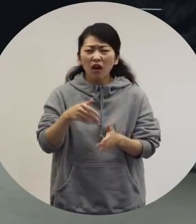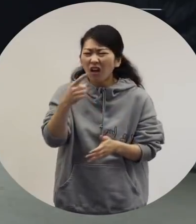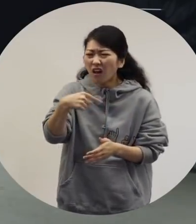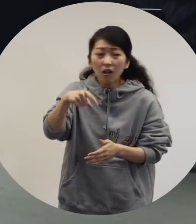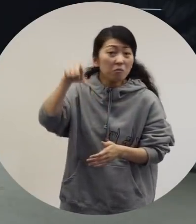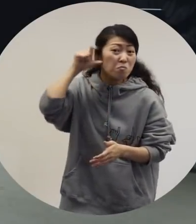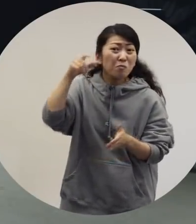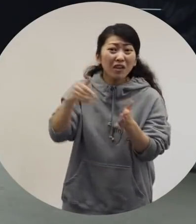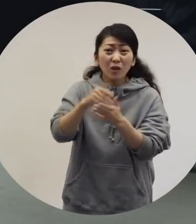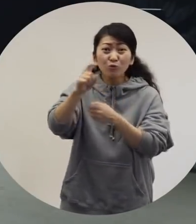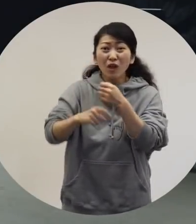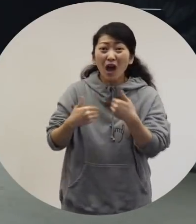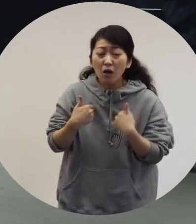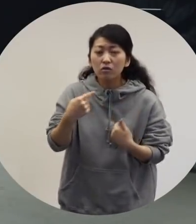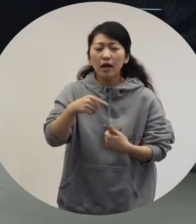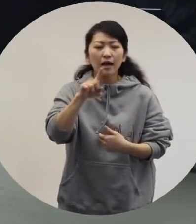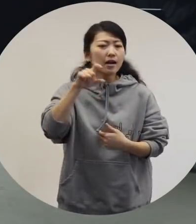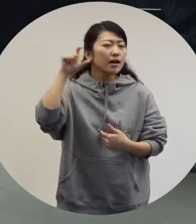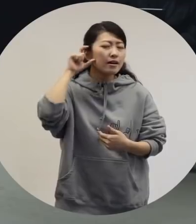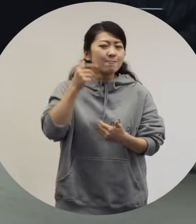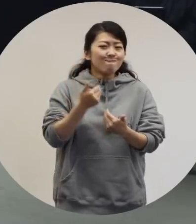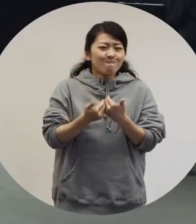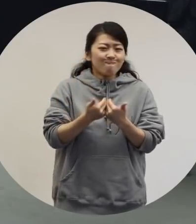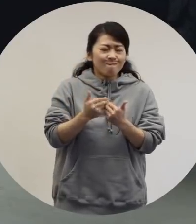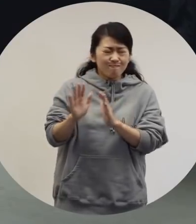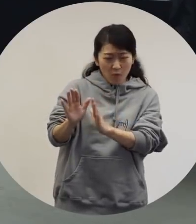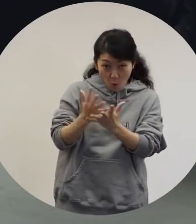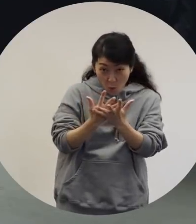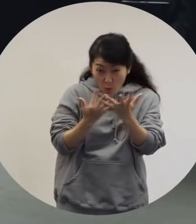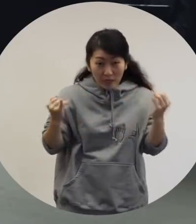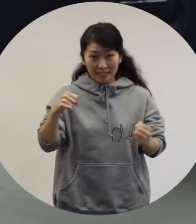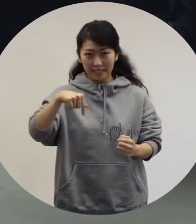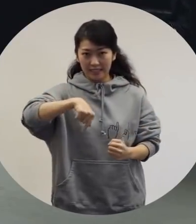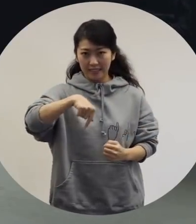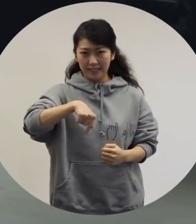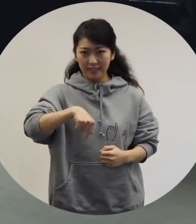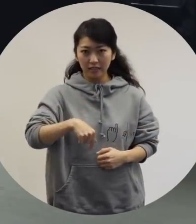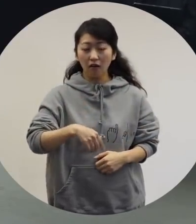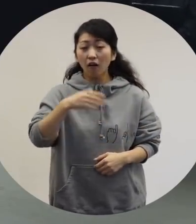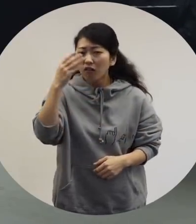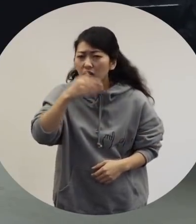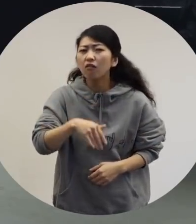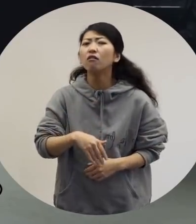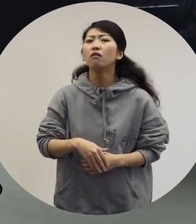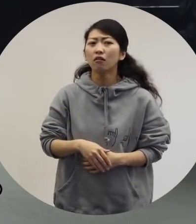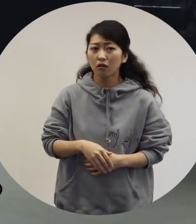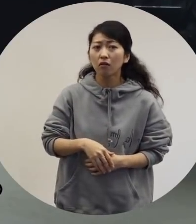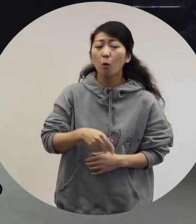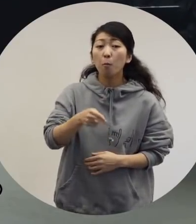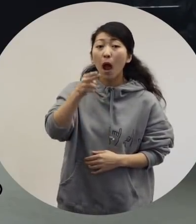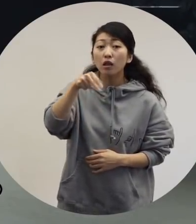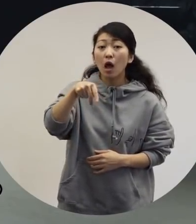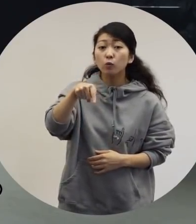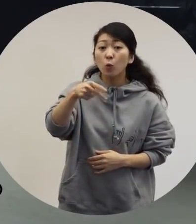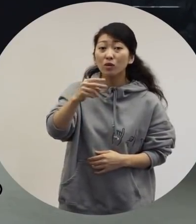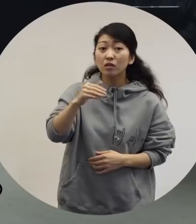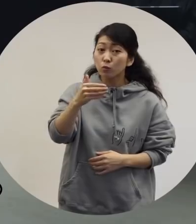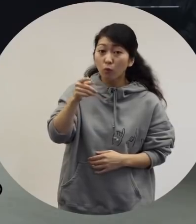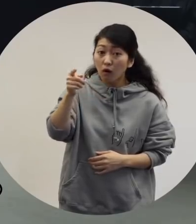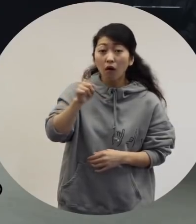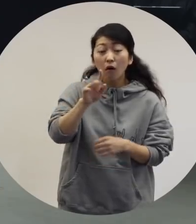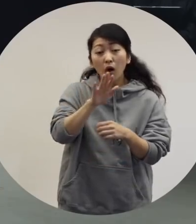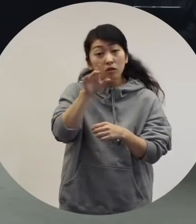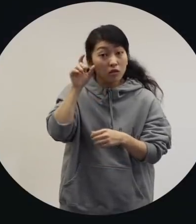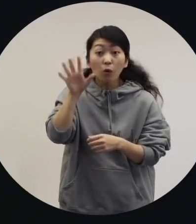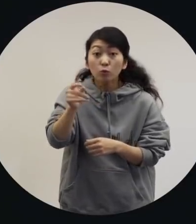つけるまでに10年もかかるんですか？ やっぱつけることに抵抗がある人は極めて多いみたいです、日本人。 パナソニックさんとか結構可愛い補聴器出